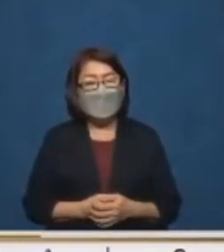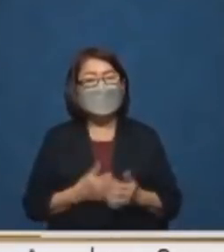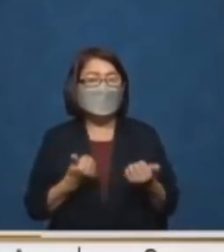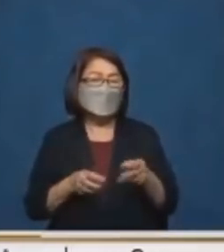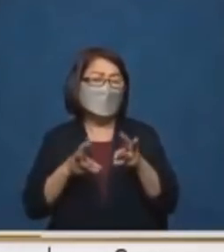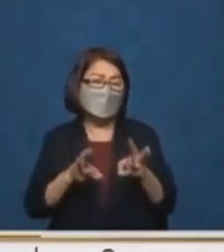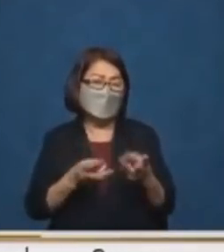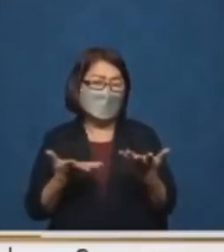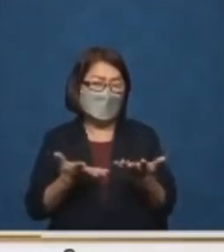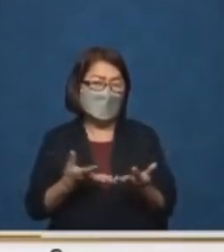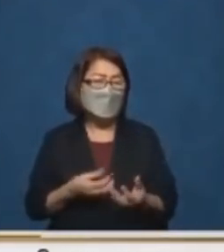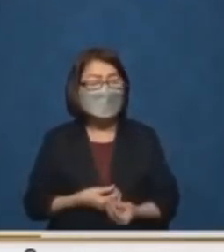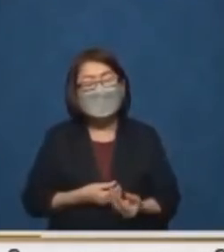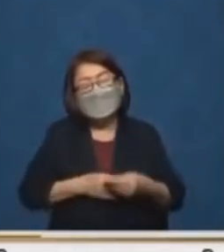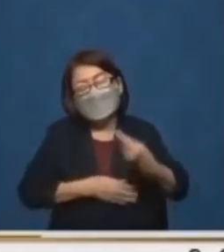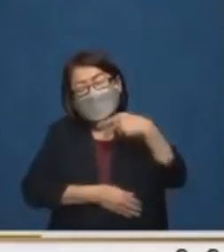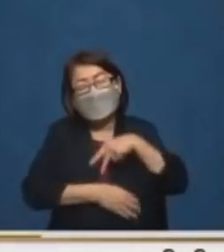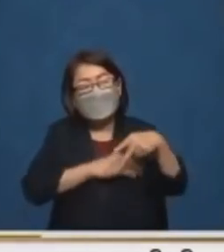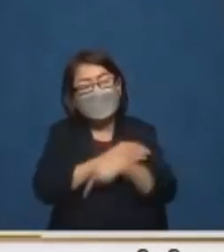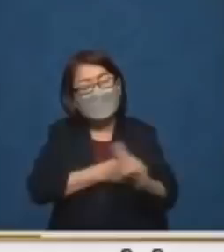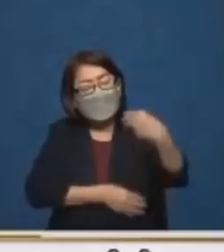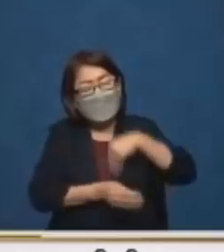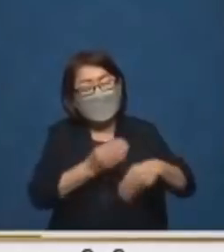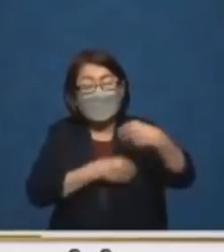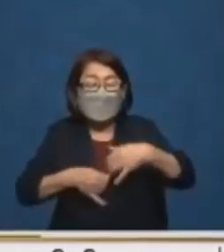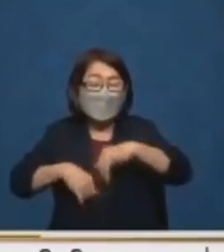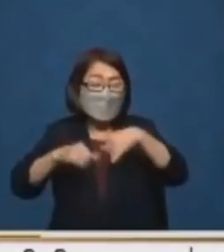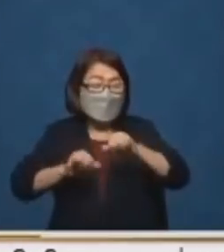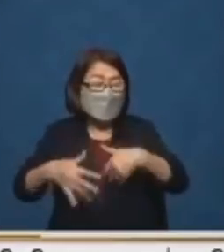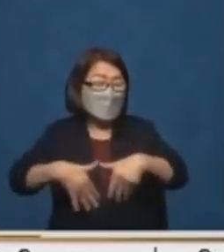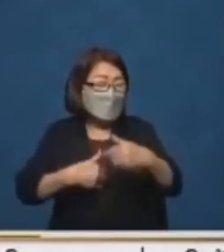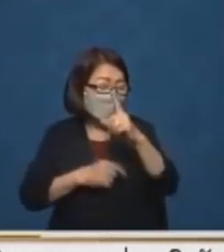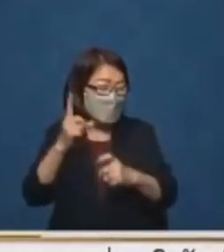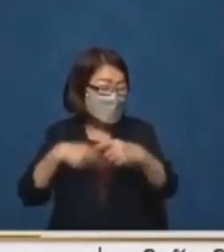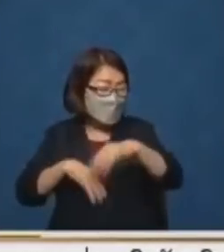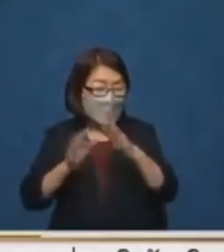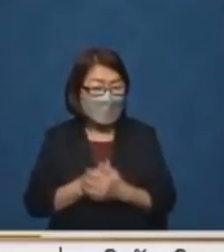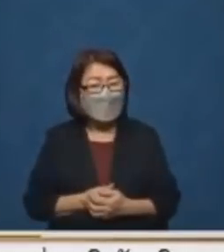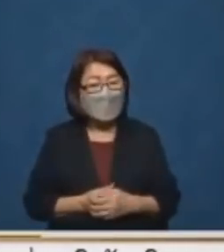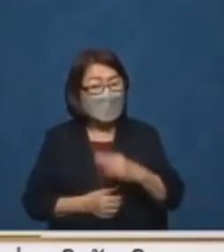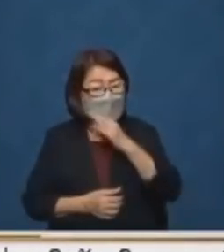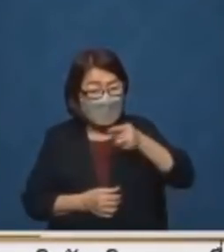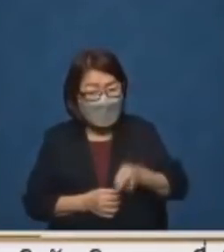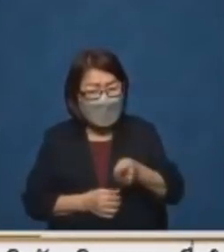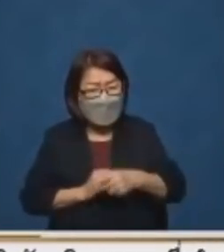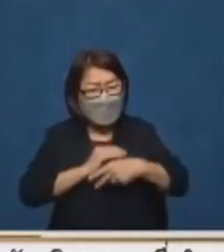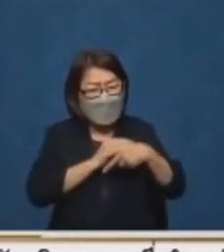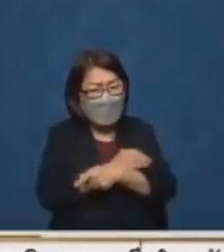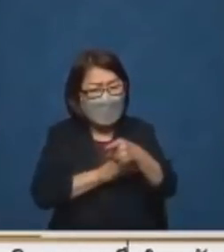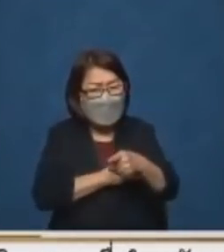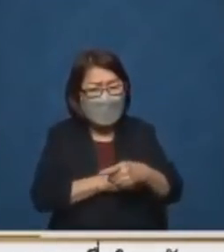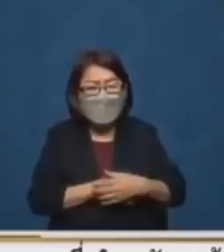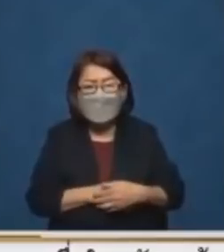ิบความตายของพี่น้ประชาชนผมถอว่ถ้าเรื่องนี้เปนเรื่องจริง เรื่องนี้เป็เรื่จิเป็นการโกงแบบไล้อย่างอาย